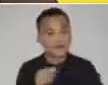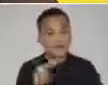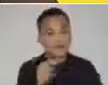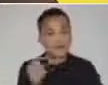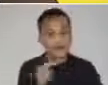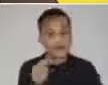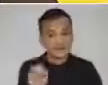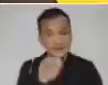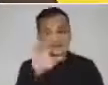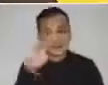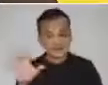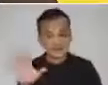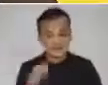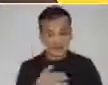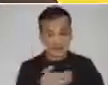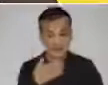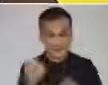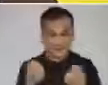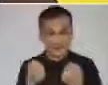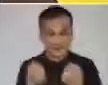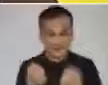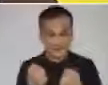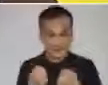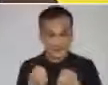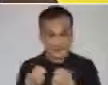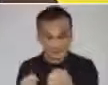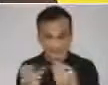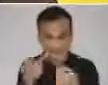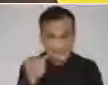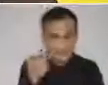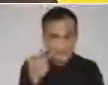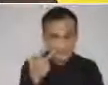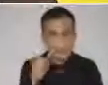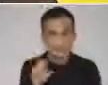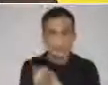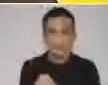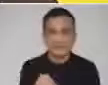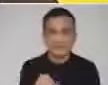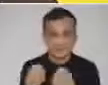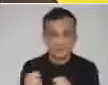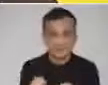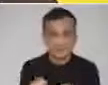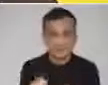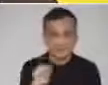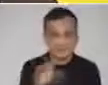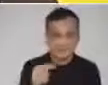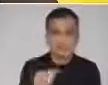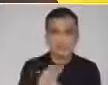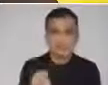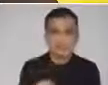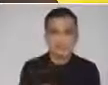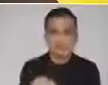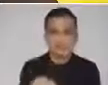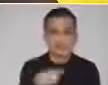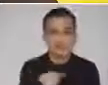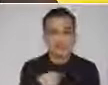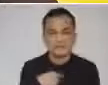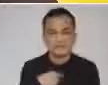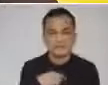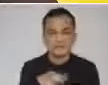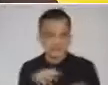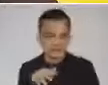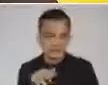trapiko, di ba? Parang ex mo lang yan na dapat ay kinakalimutan mo, pero yung utang mo ay dapat mo pa rin bayaran. Charot lang, Darling